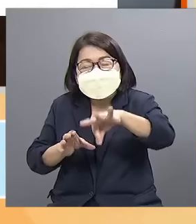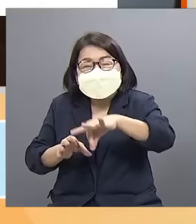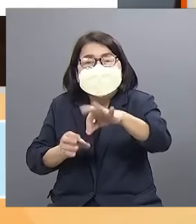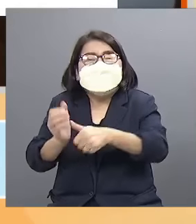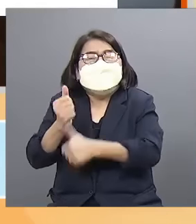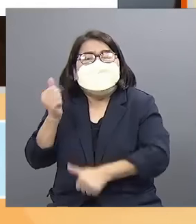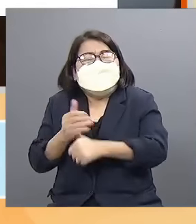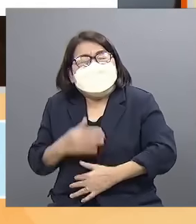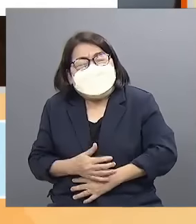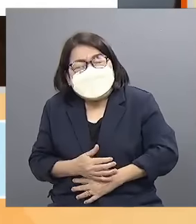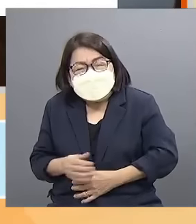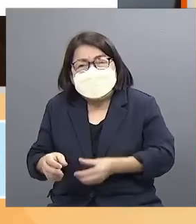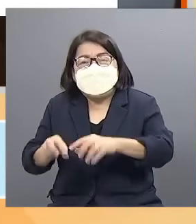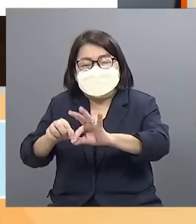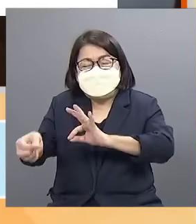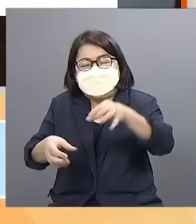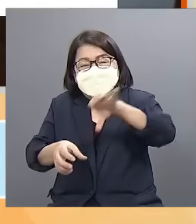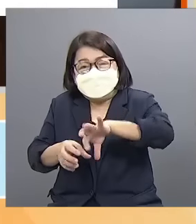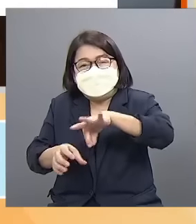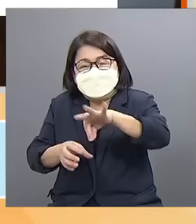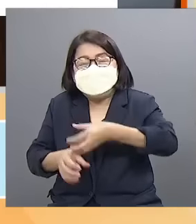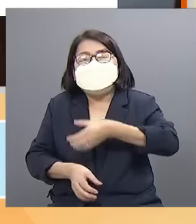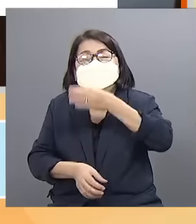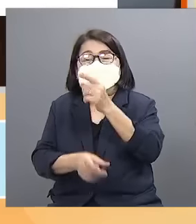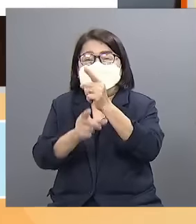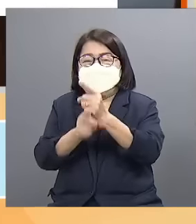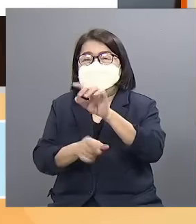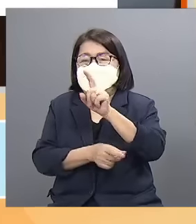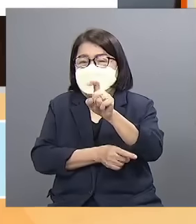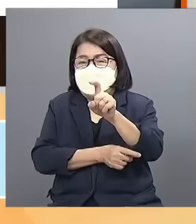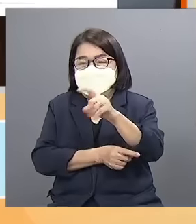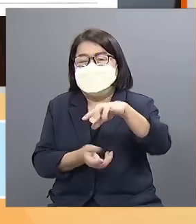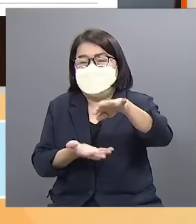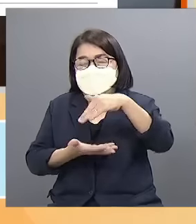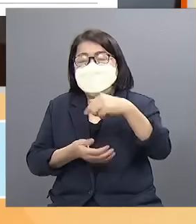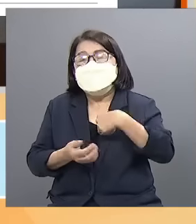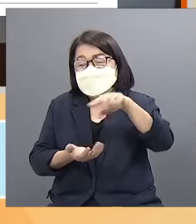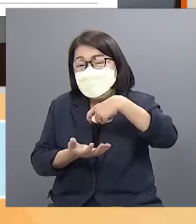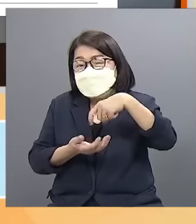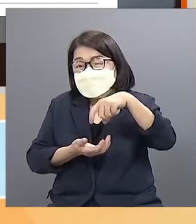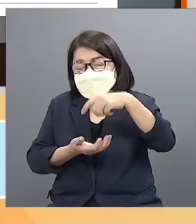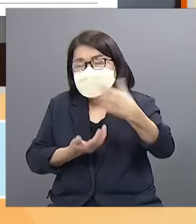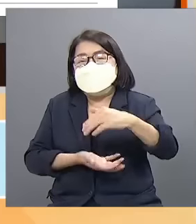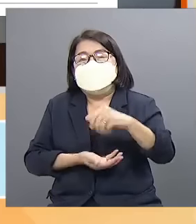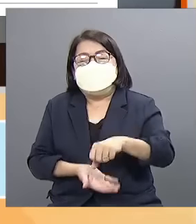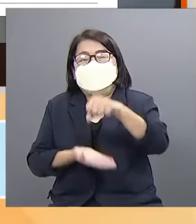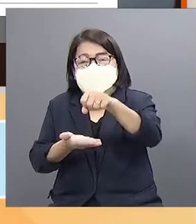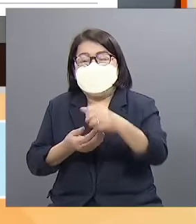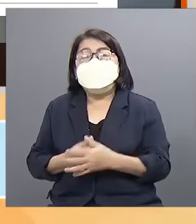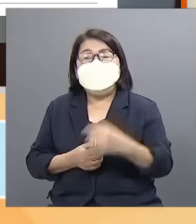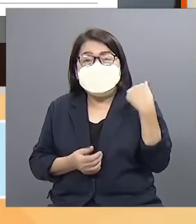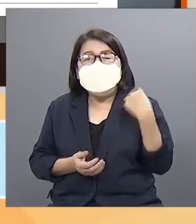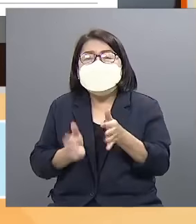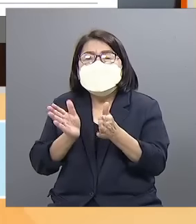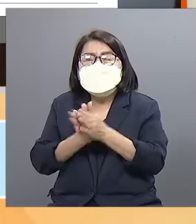ับนูก holidaysึดูแลเรื่องกขอนสงยาจะตทำ